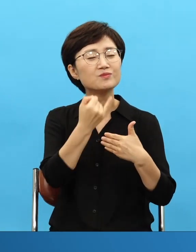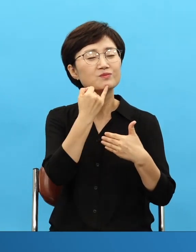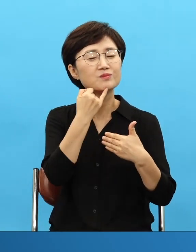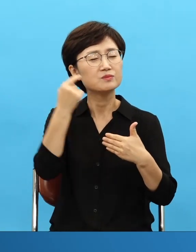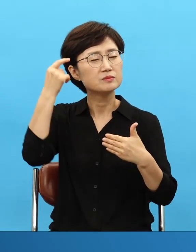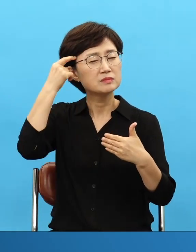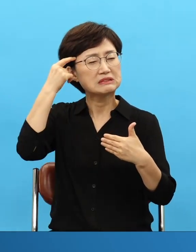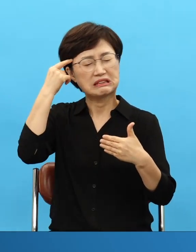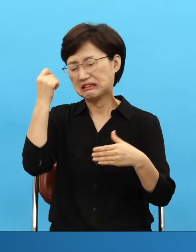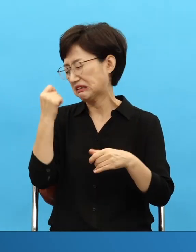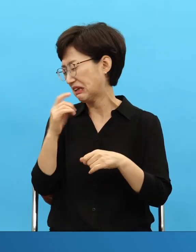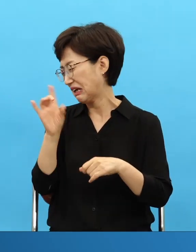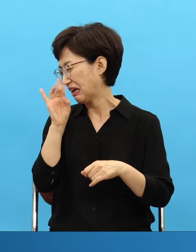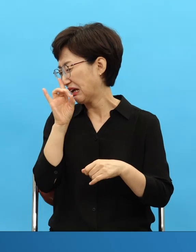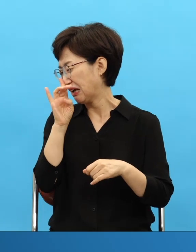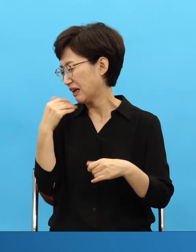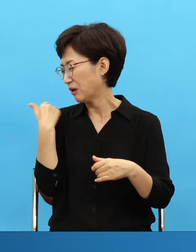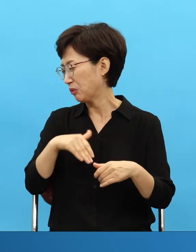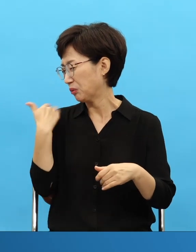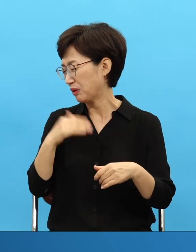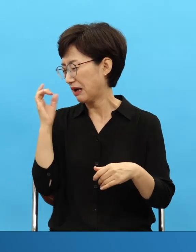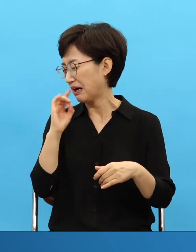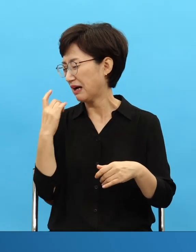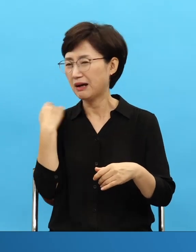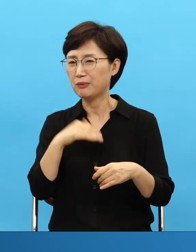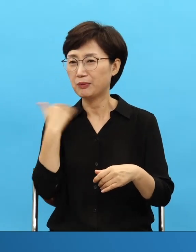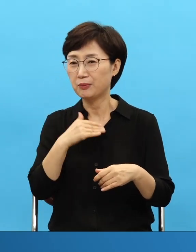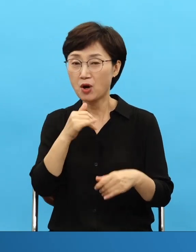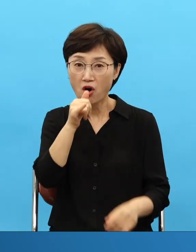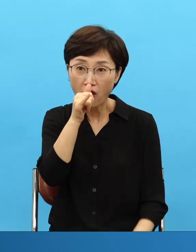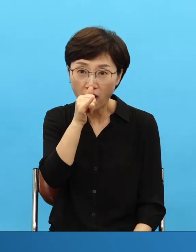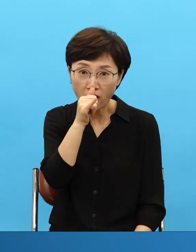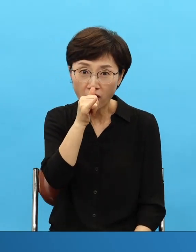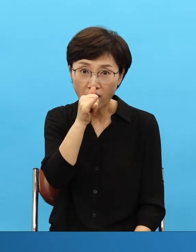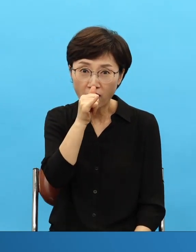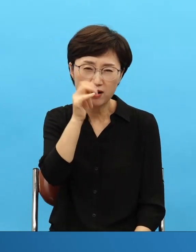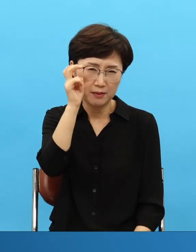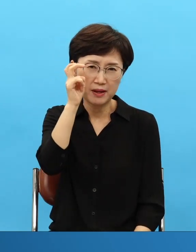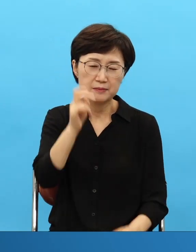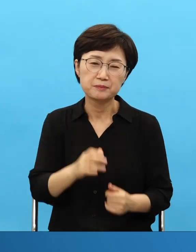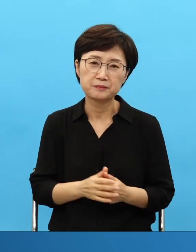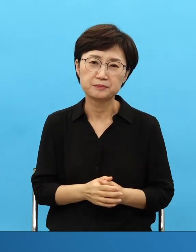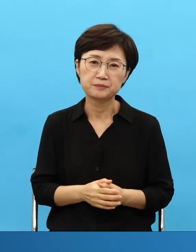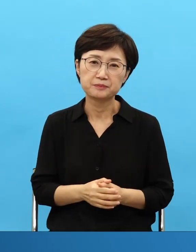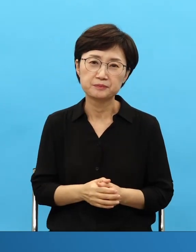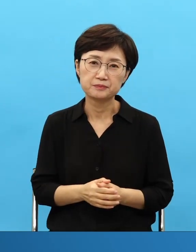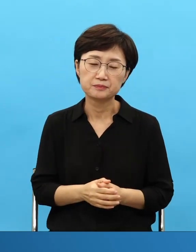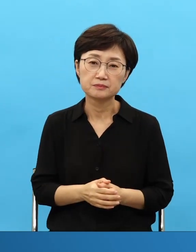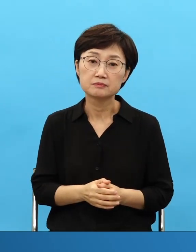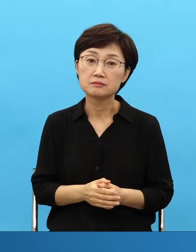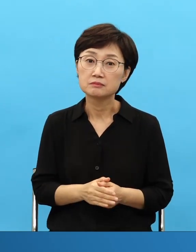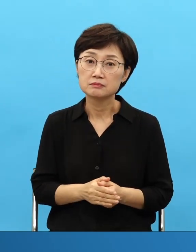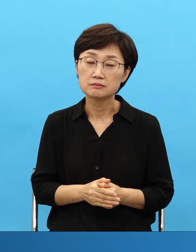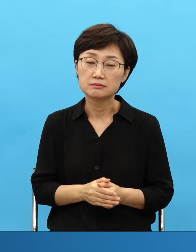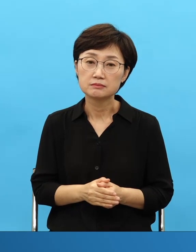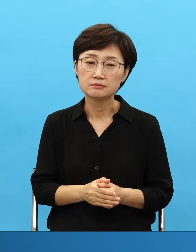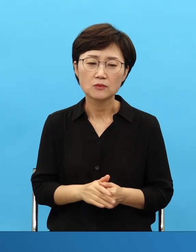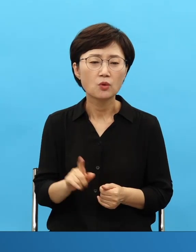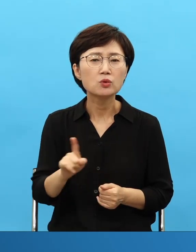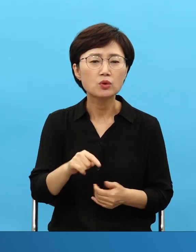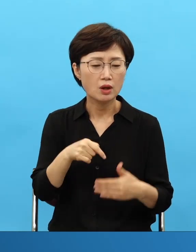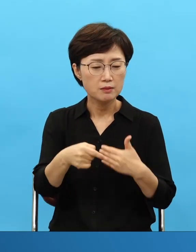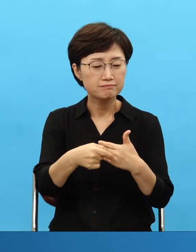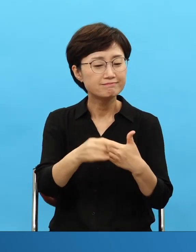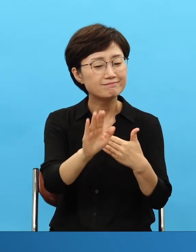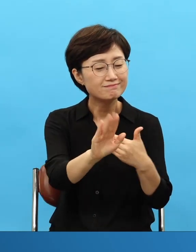there are times when we get very dismayed and discouraged in our hearts, or there are times when in our thoughts we just give up. 자, 이럴 때 어떻게 해야 되겠냐